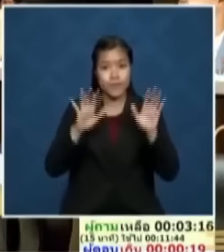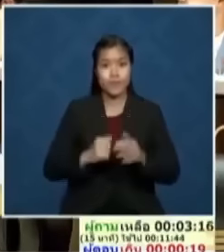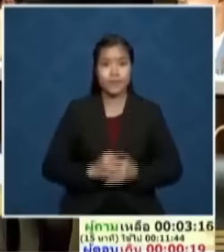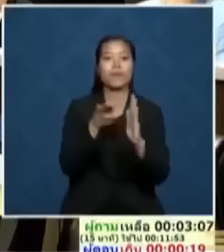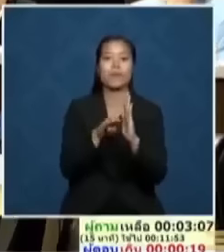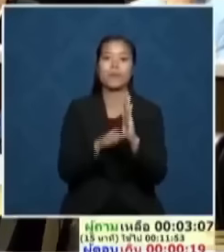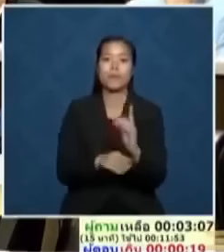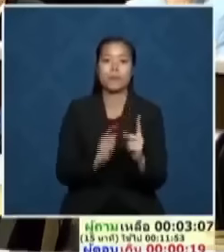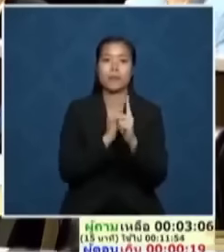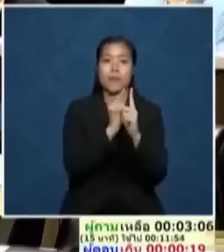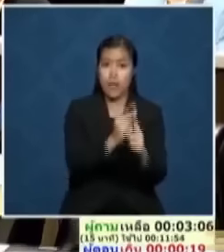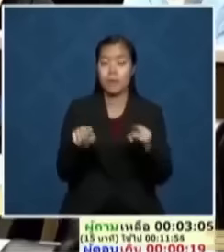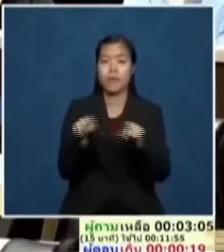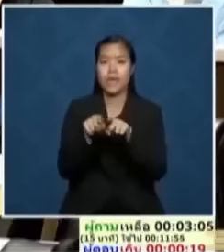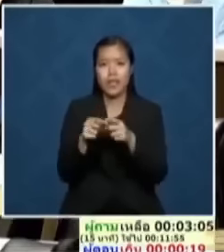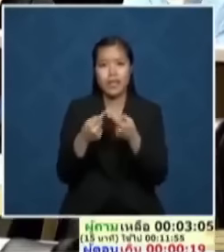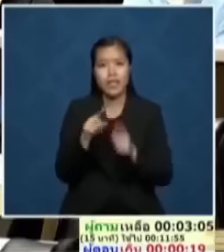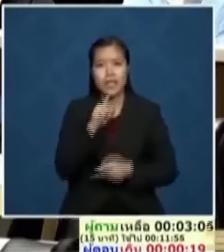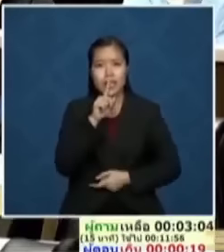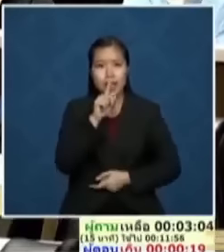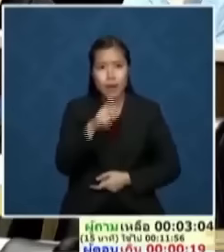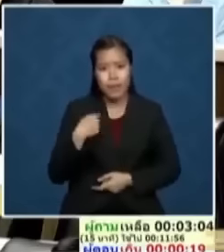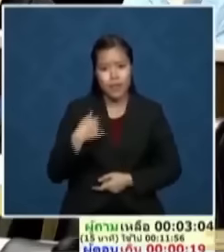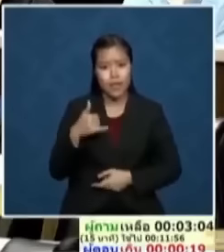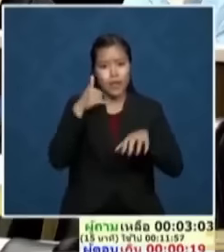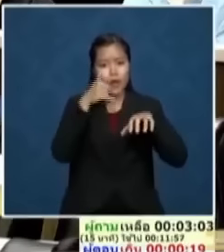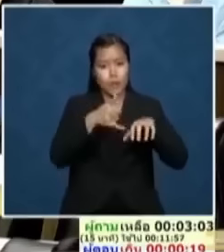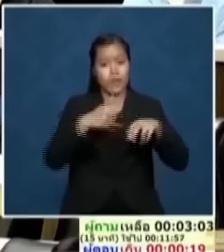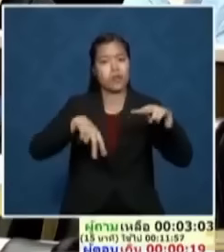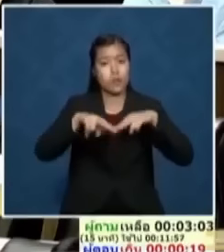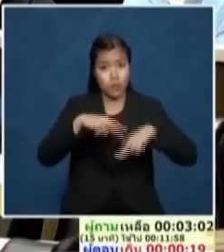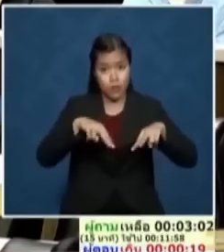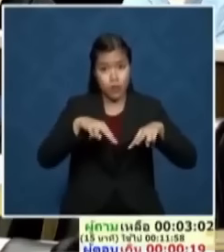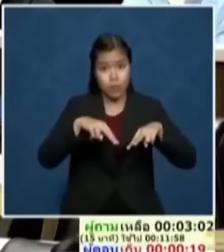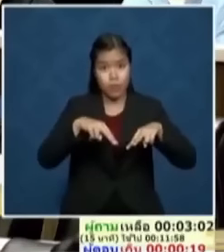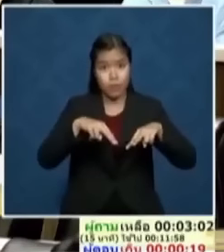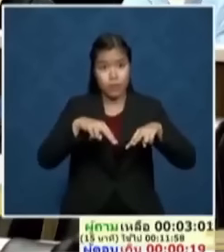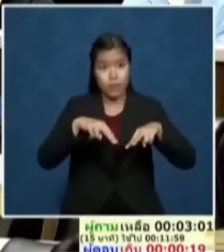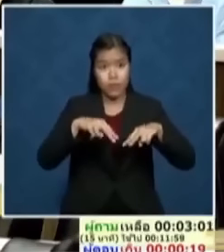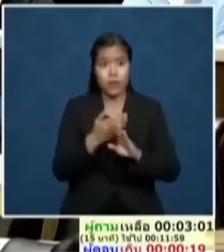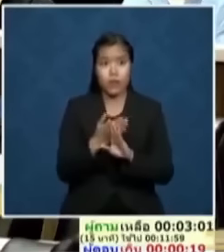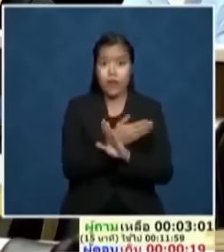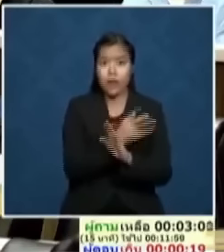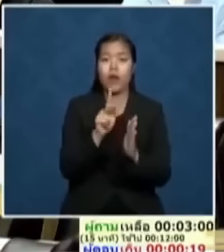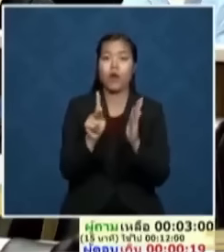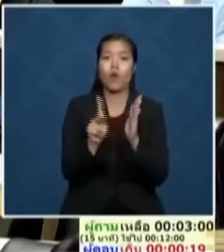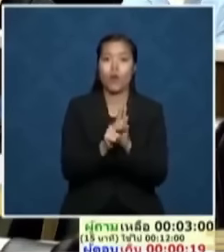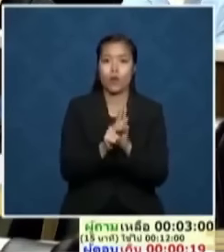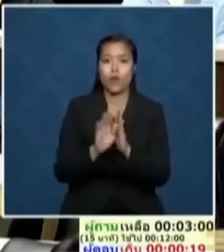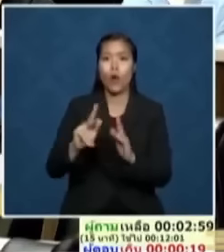แหละชั้น14ไม่ใช่ห้อง VIP จริงหรือไม่มีความเป็น VIP จริงหรือนะผมว่าเ